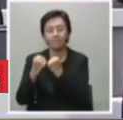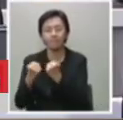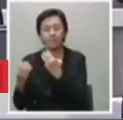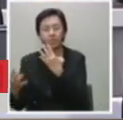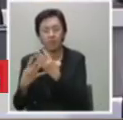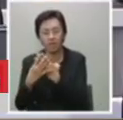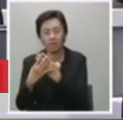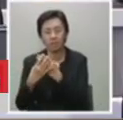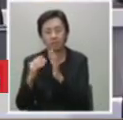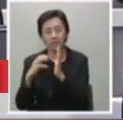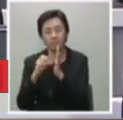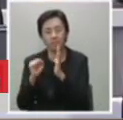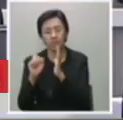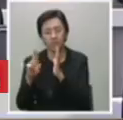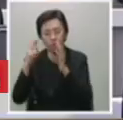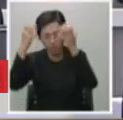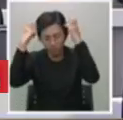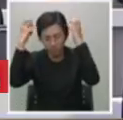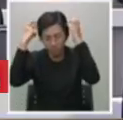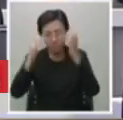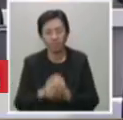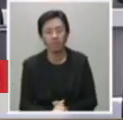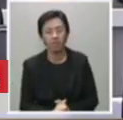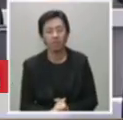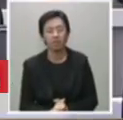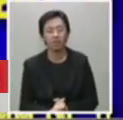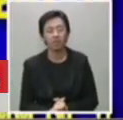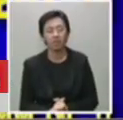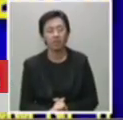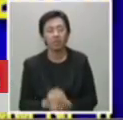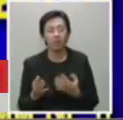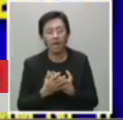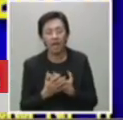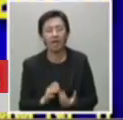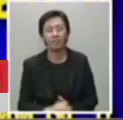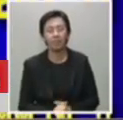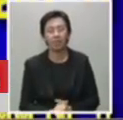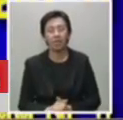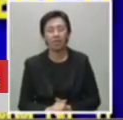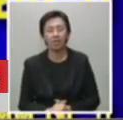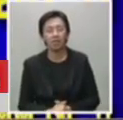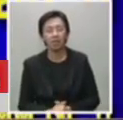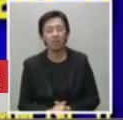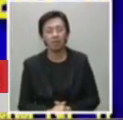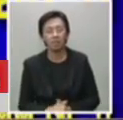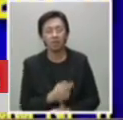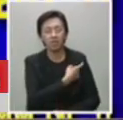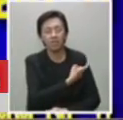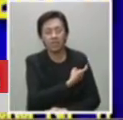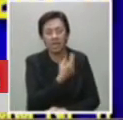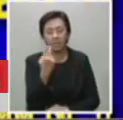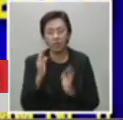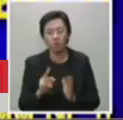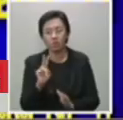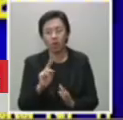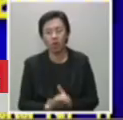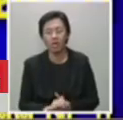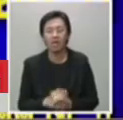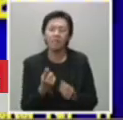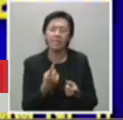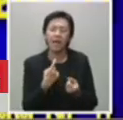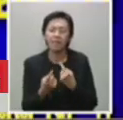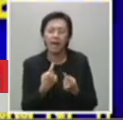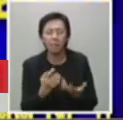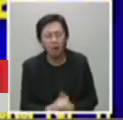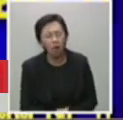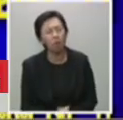บุรีปรับทัศนคติมีจ่าอยู่2คนนะฮะมานั่งถามนู่นถามนี่คือ